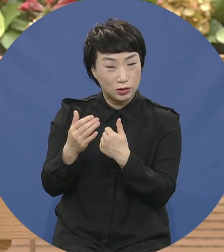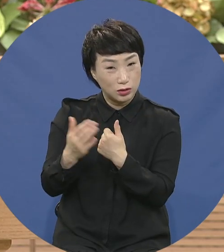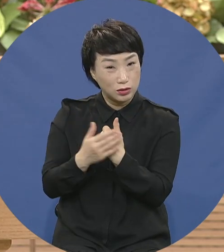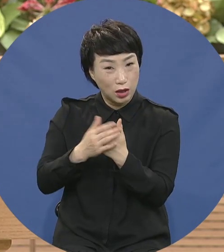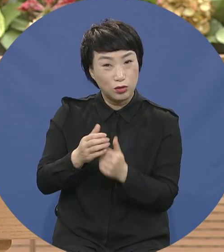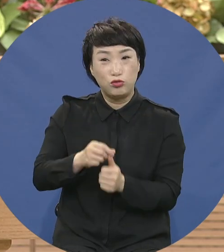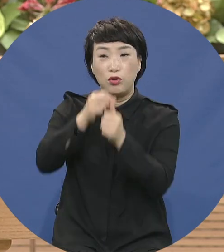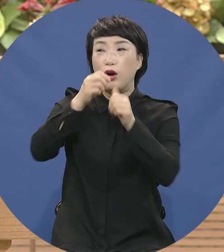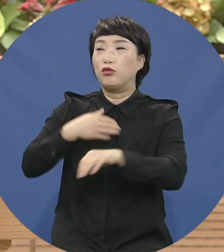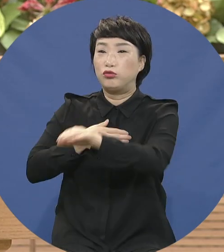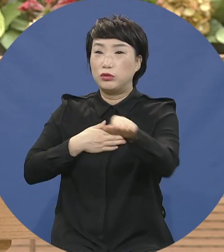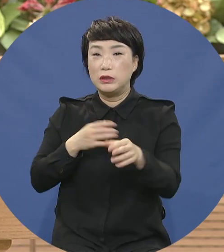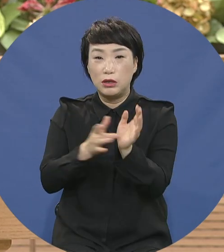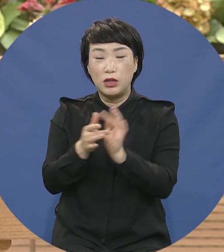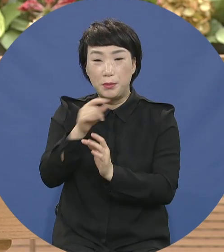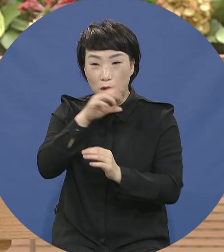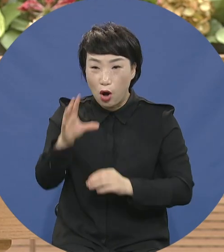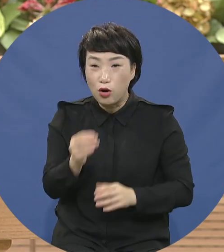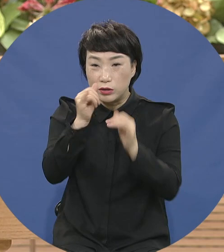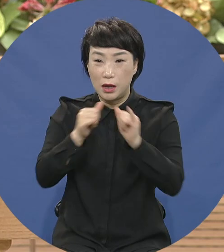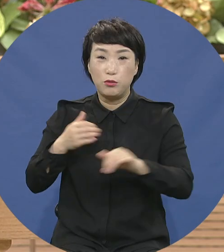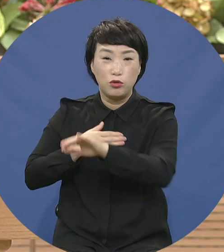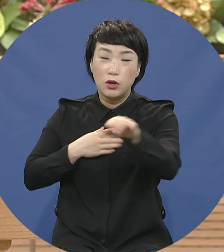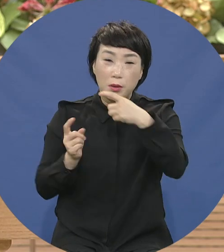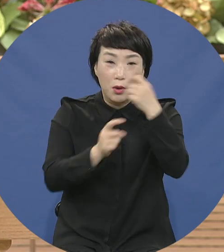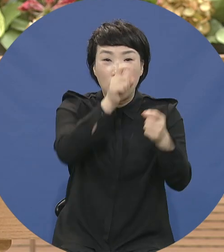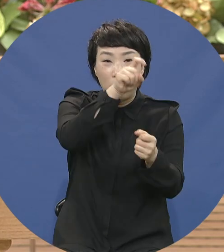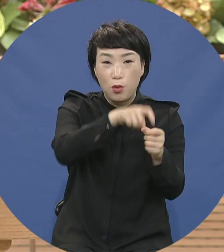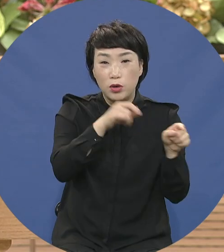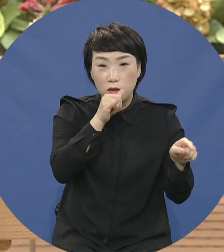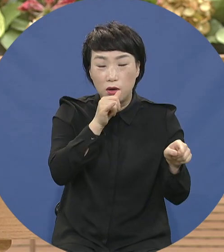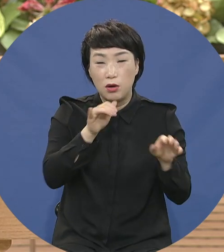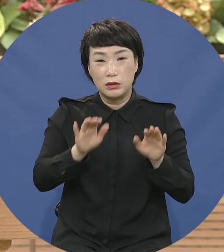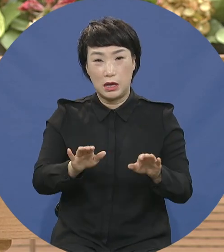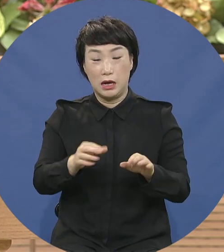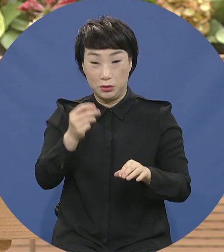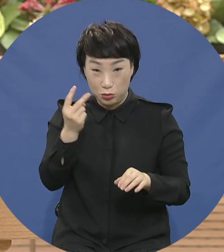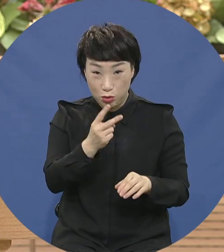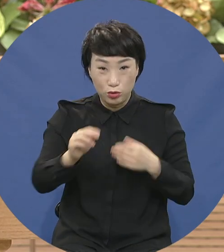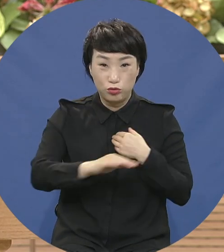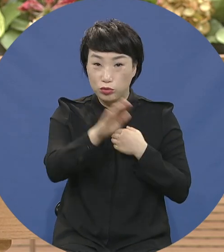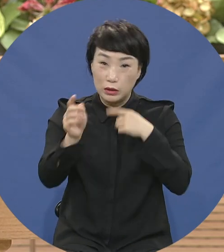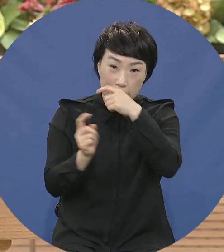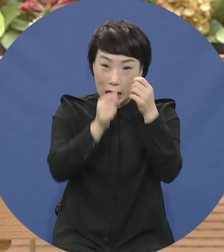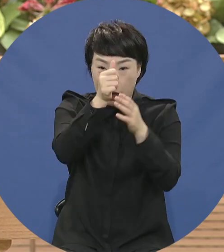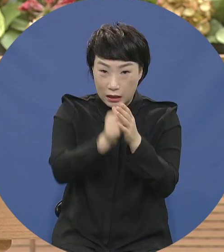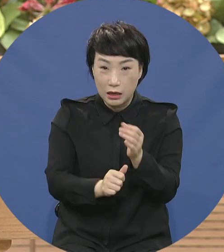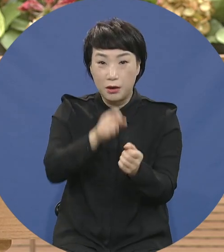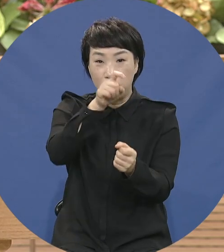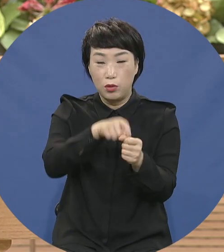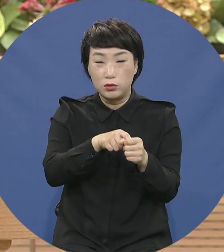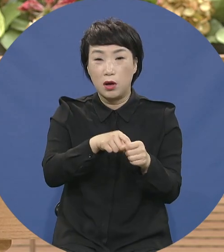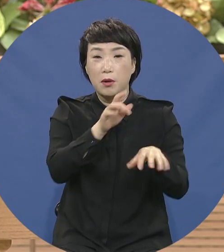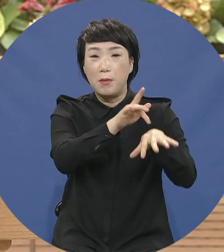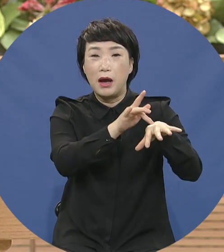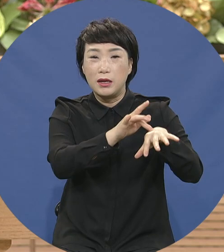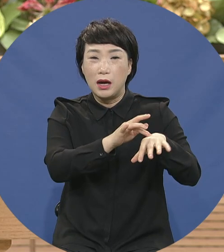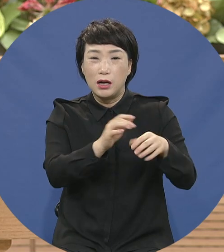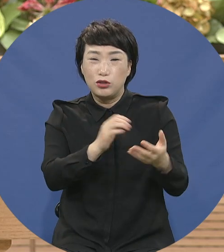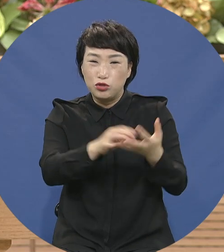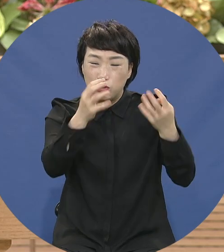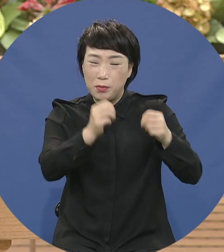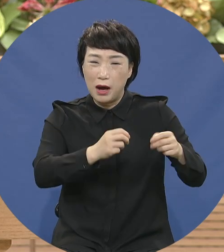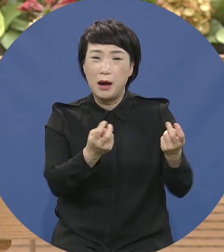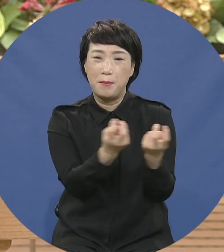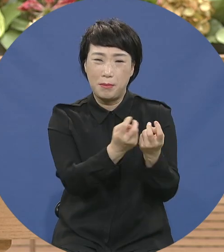구원받은 사람들, 피로 거룩해진 사람들을 미혹해서 또다시 타락시키기 위해서 온갖 수작을